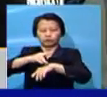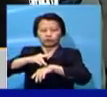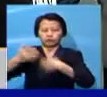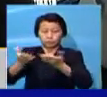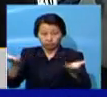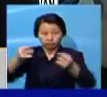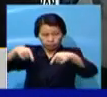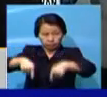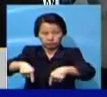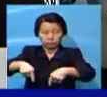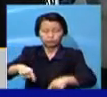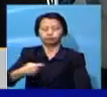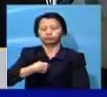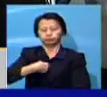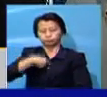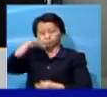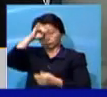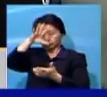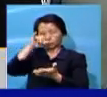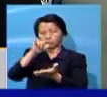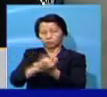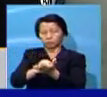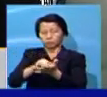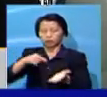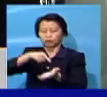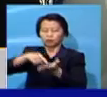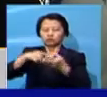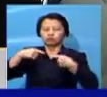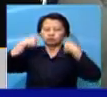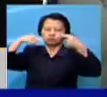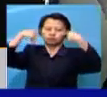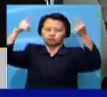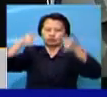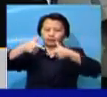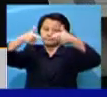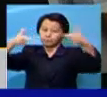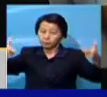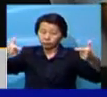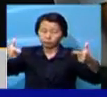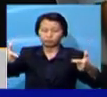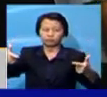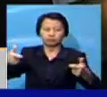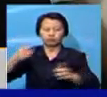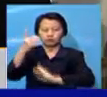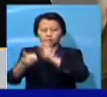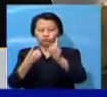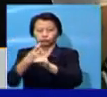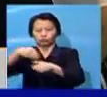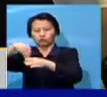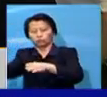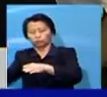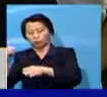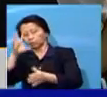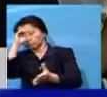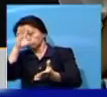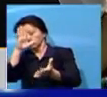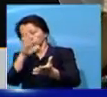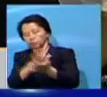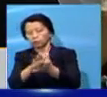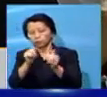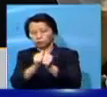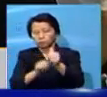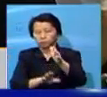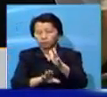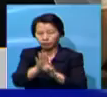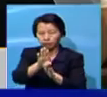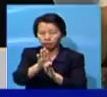sini Saya yakin ini satu kerjaya yang besar di mana dunia luar begitu yakin pada pembangunan